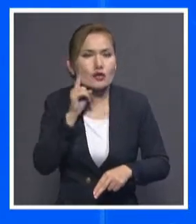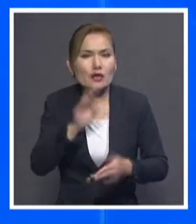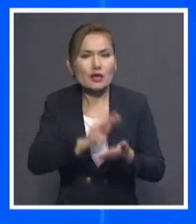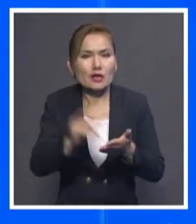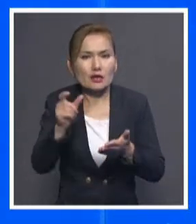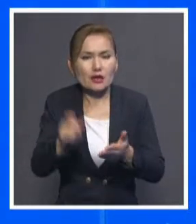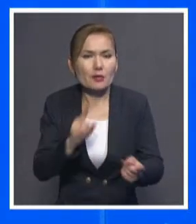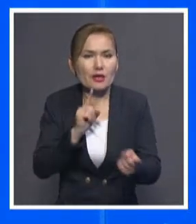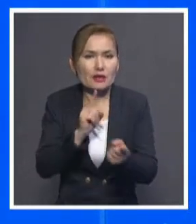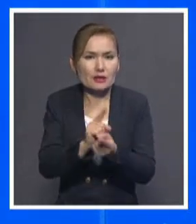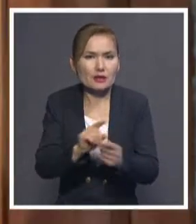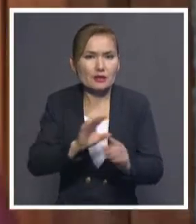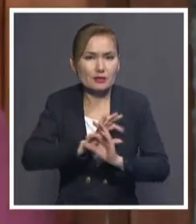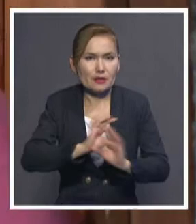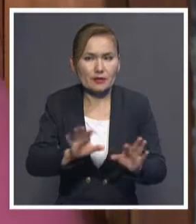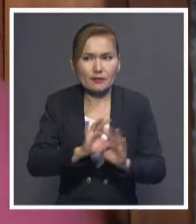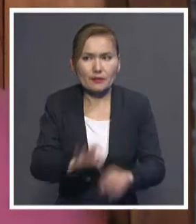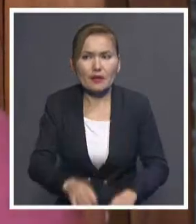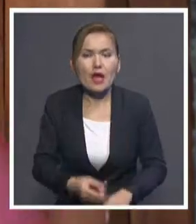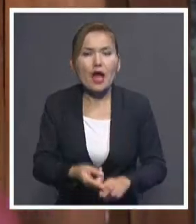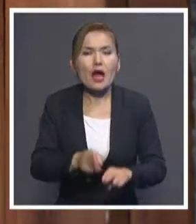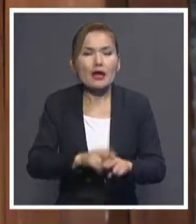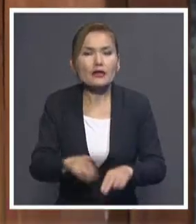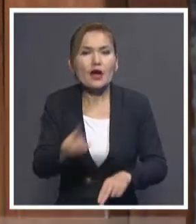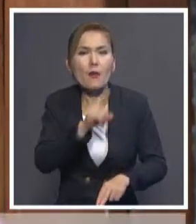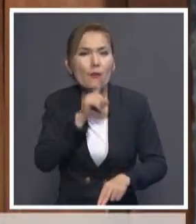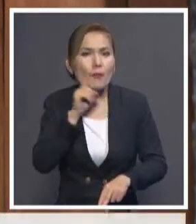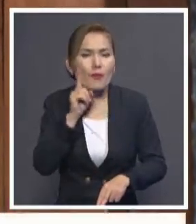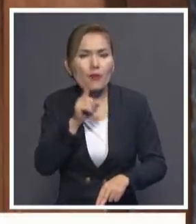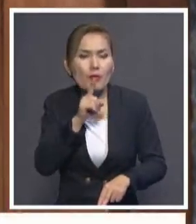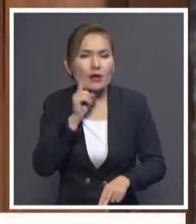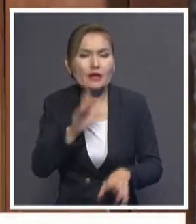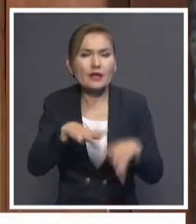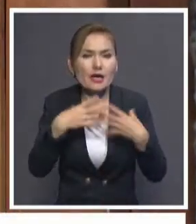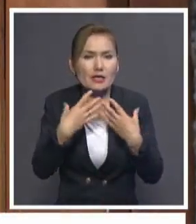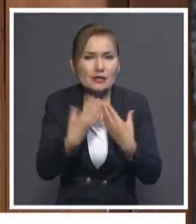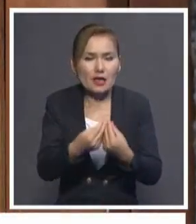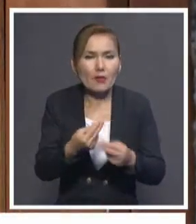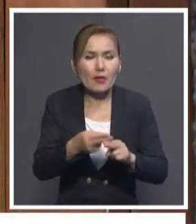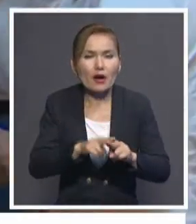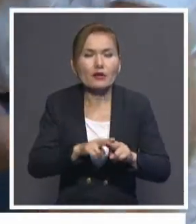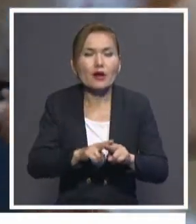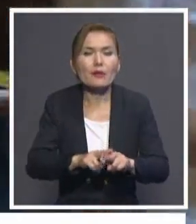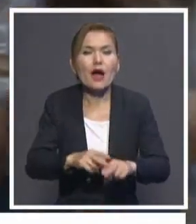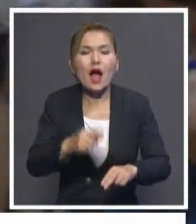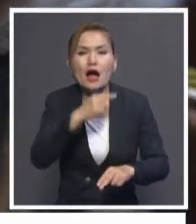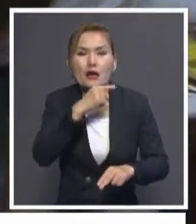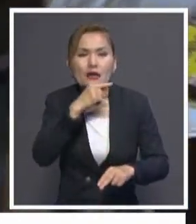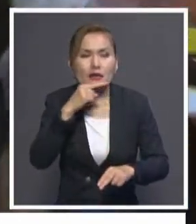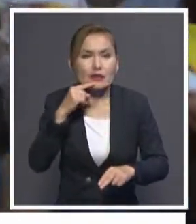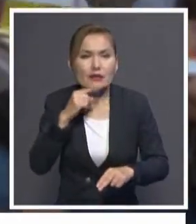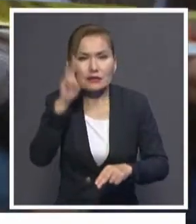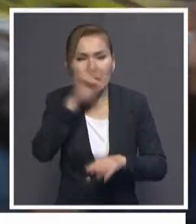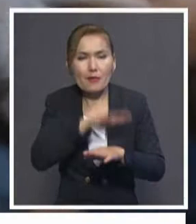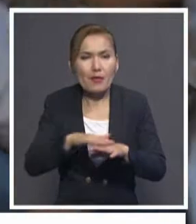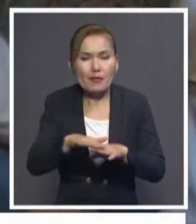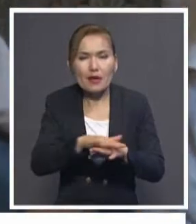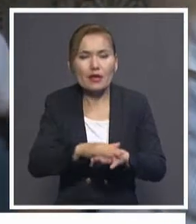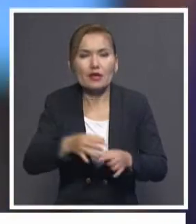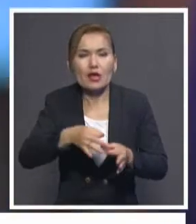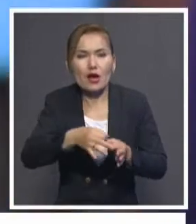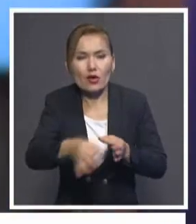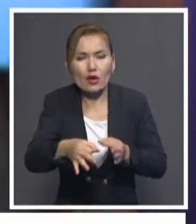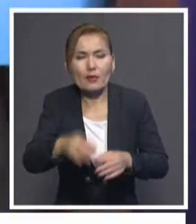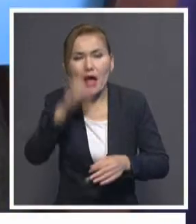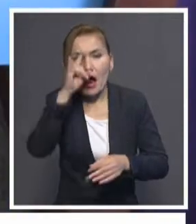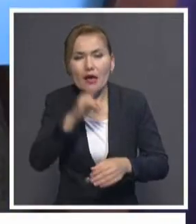кездесіп қайтты. Қуаныш пен торғын омбыдағы қазақ жастарының басын қосып, осыдан бірнеше жыл бұрын омбы қазақтары қауымдастығын құрады. 20 адаммен басталған